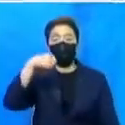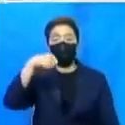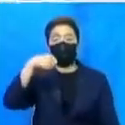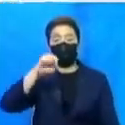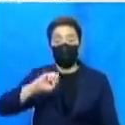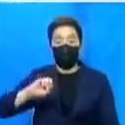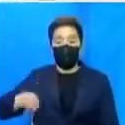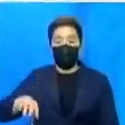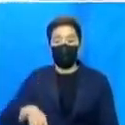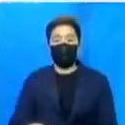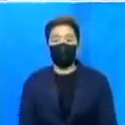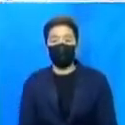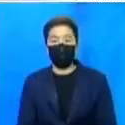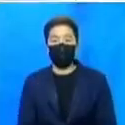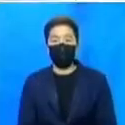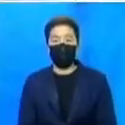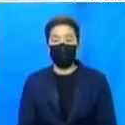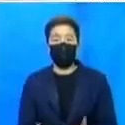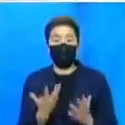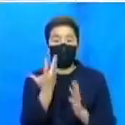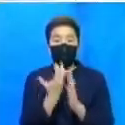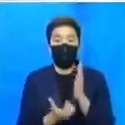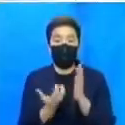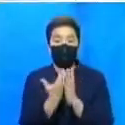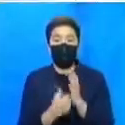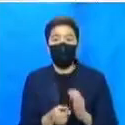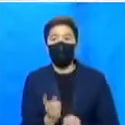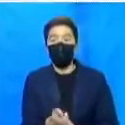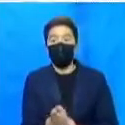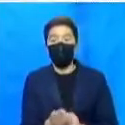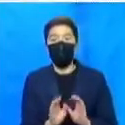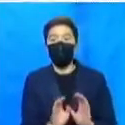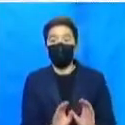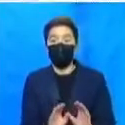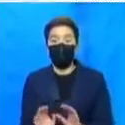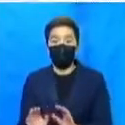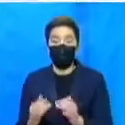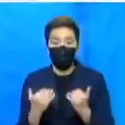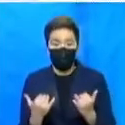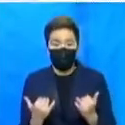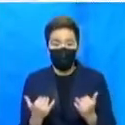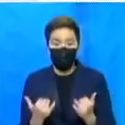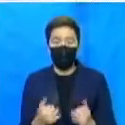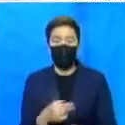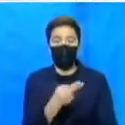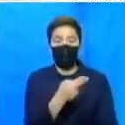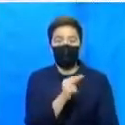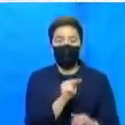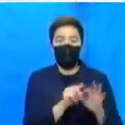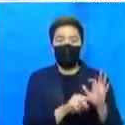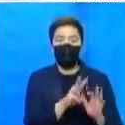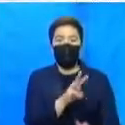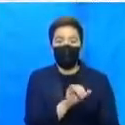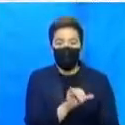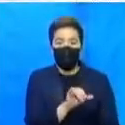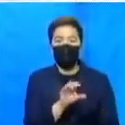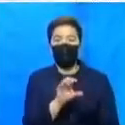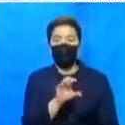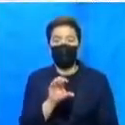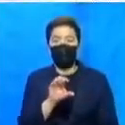และหลักสิบต่อไปจะใช้เครื่องออกรางวัลไฟฟ้าอัตโนมัติหลักหน่วยหลักร้อย